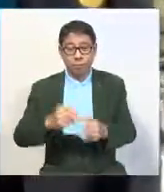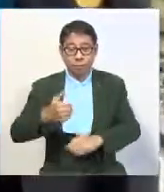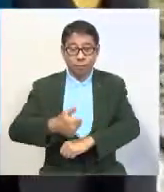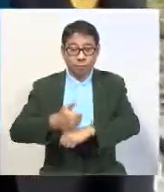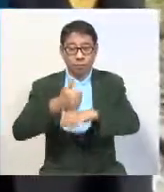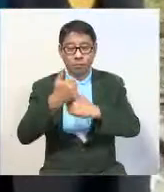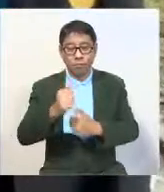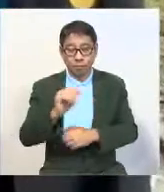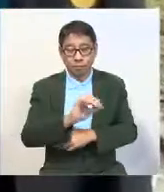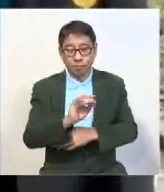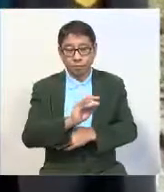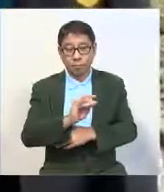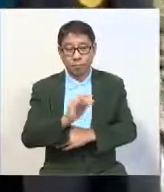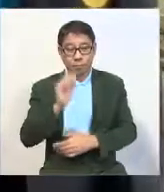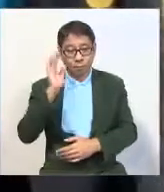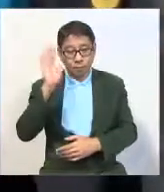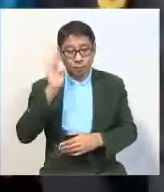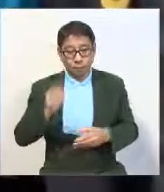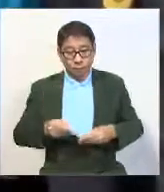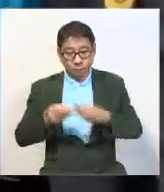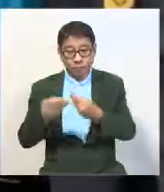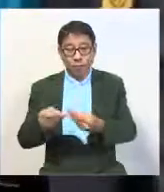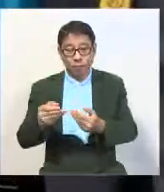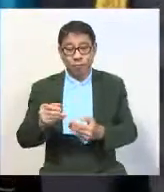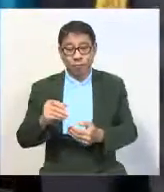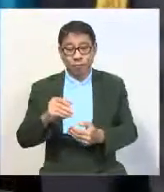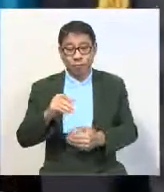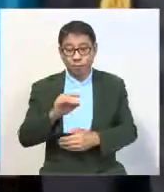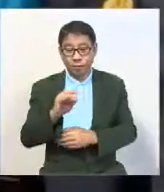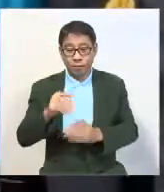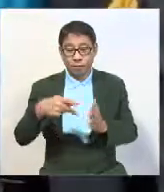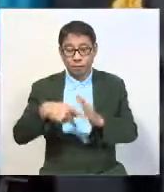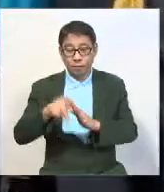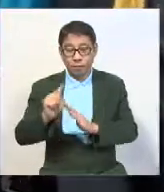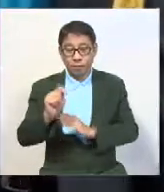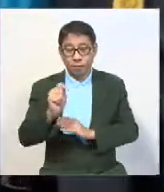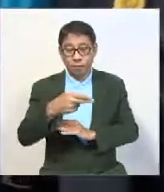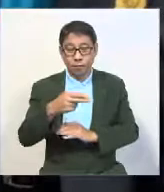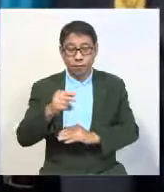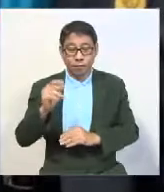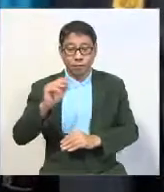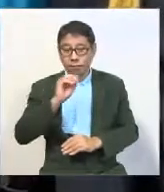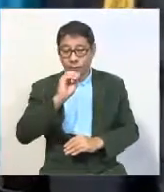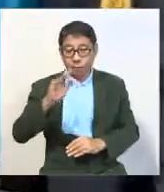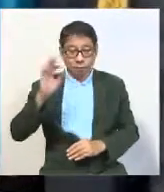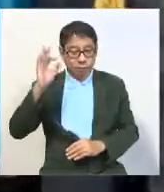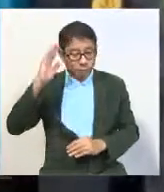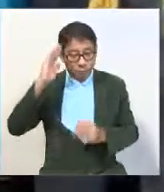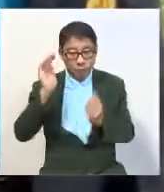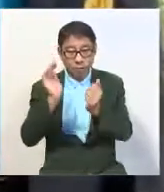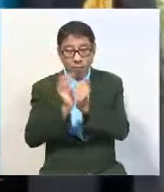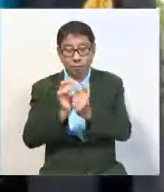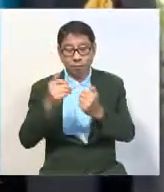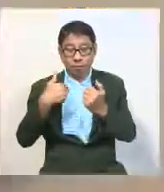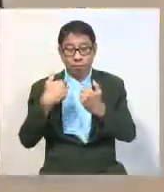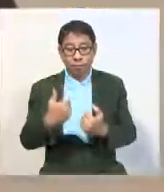กรมปศุสัตว์ก็เปิดเผยนะคะว่าได้มอบหมายให้ทางสำนักงานปศุสัตว์จังหวัดปทุมธานีเข้าแจ้งความร้องทุกข์กล่าวโทษต่อ